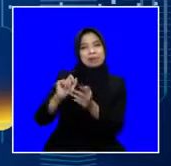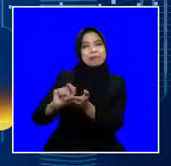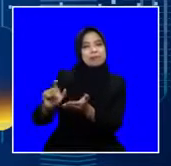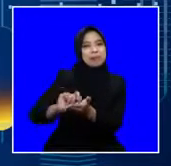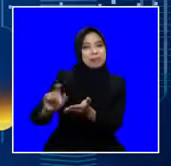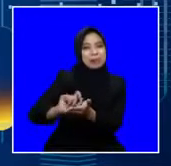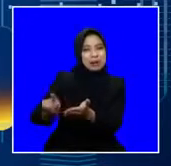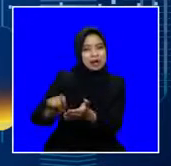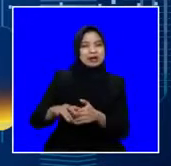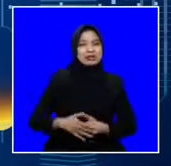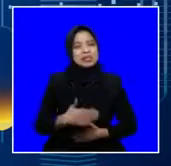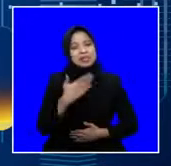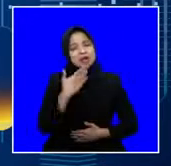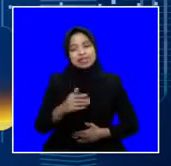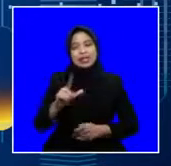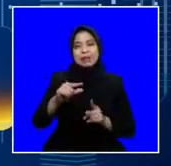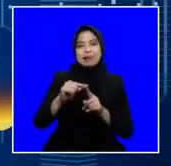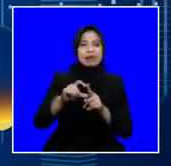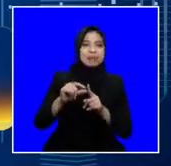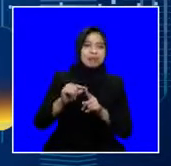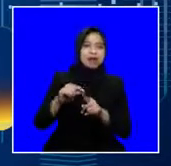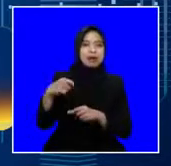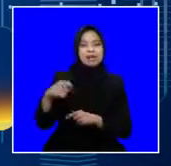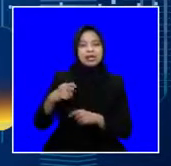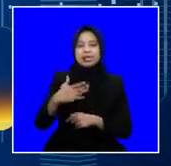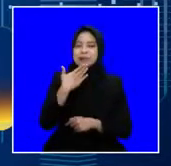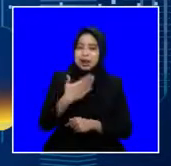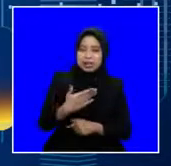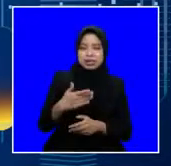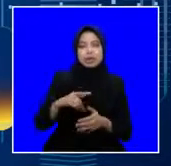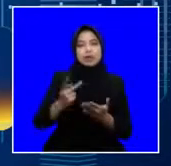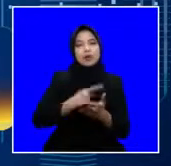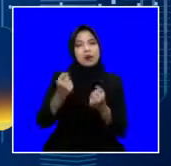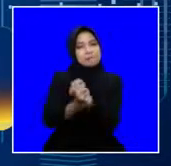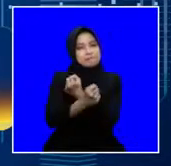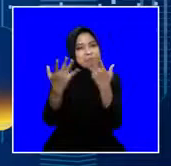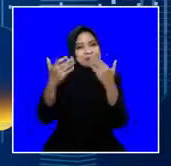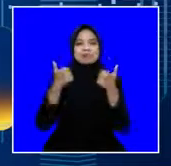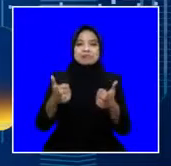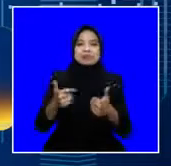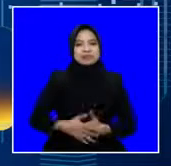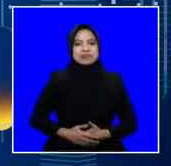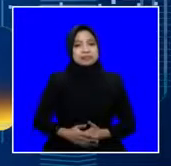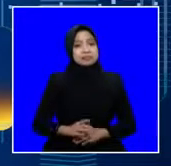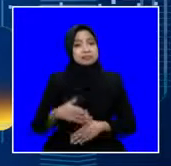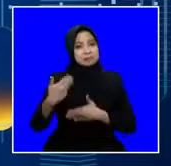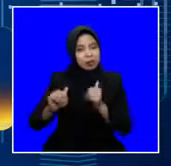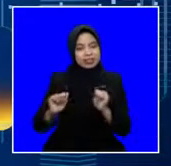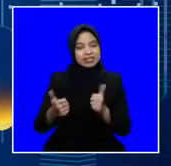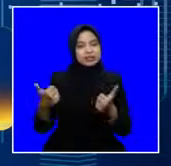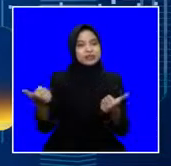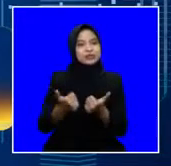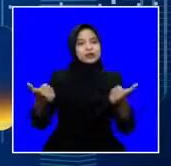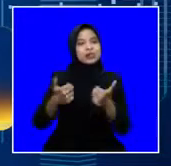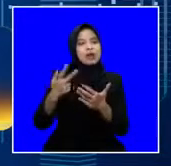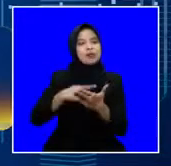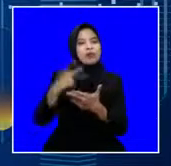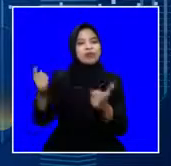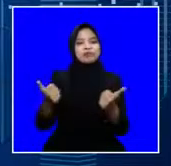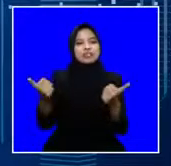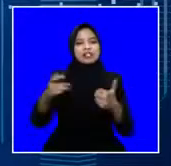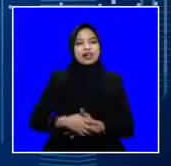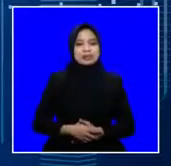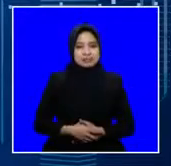Terima kasih LPDP dan Mas Menteri yang telah meluncurkan program ini. Kita siap untuk mensukseskan program ini. Terima